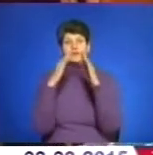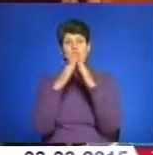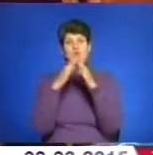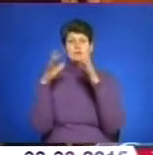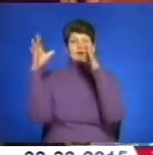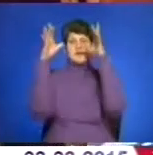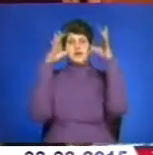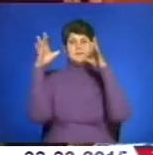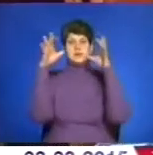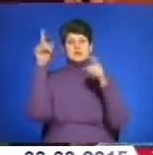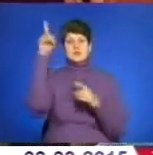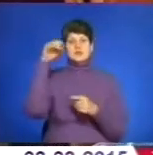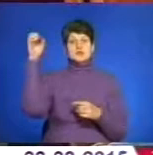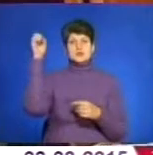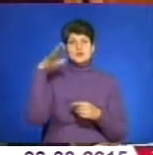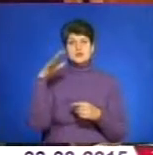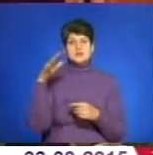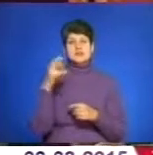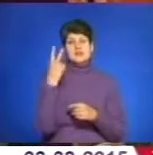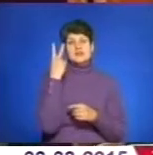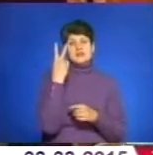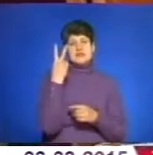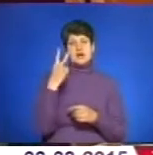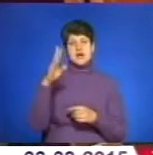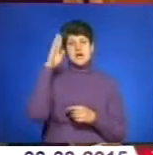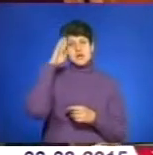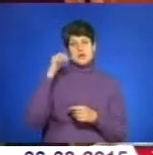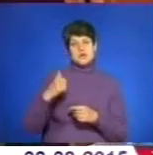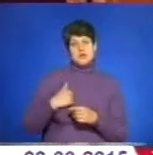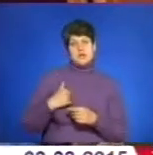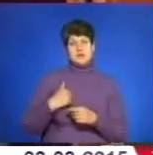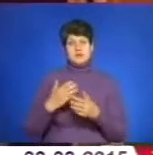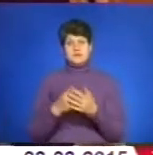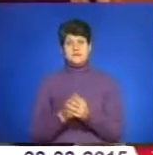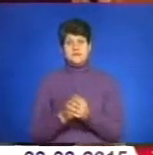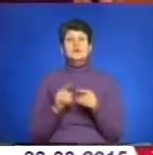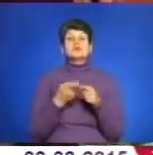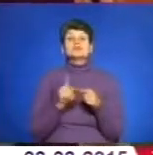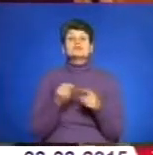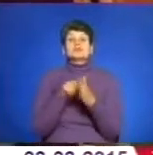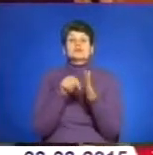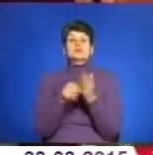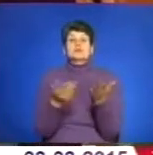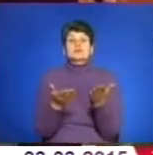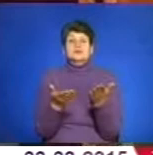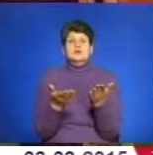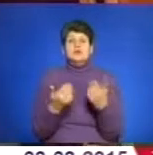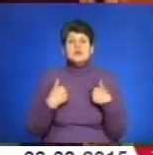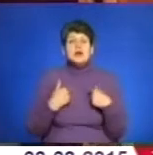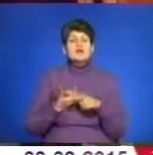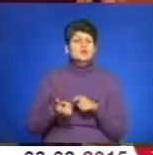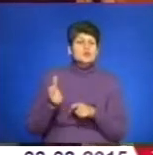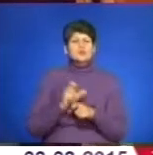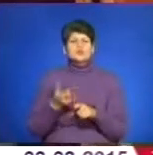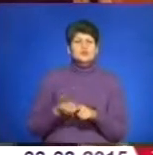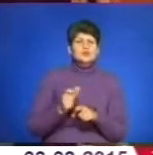хмаринки, сонечко, два солдатика і камені. Що це все означає? Це означає, що я